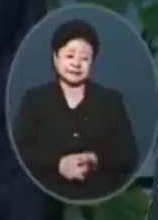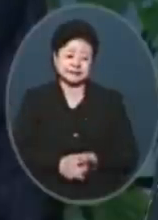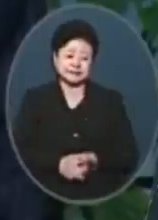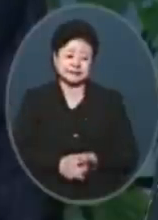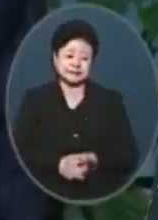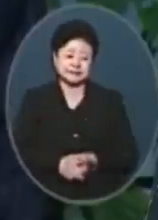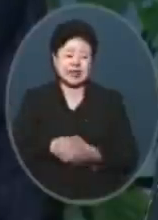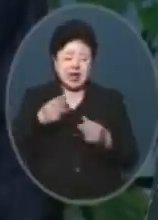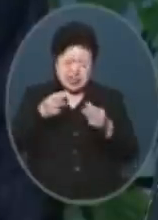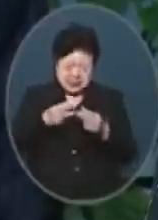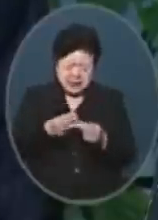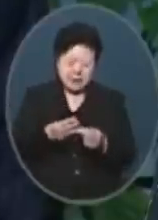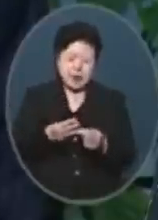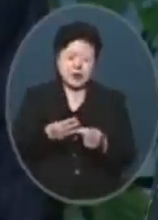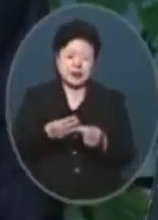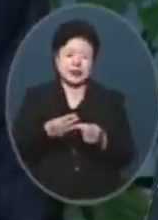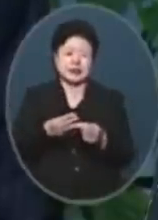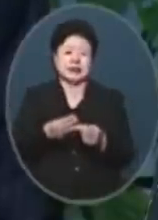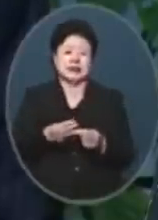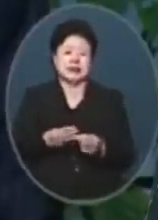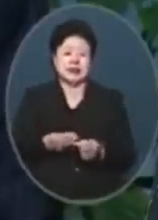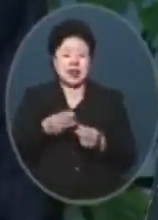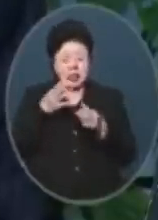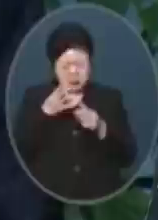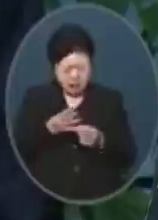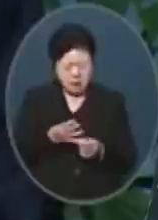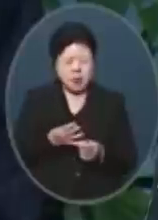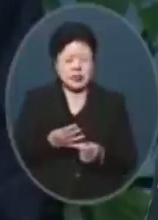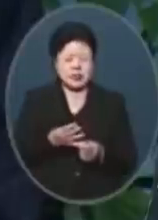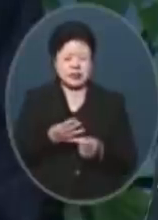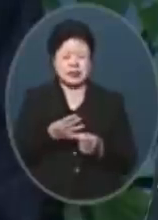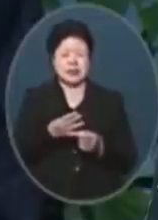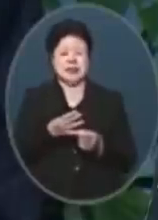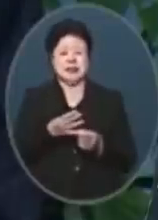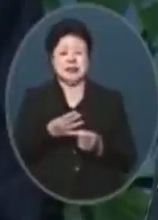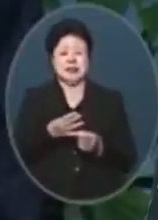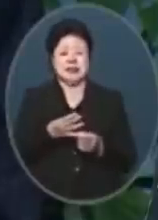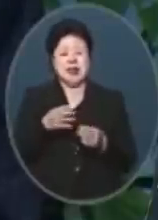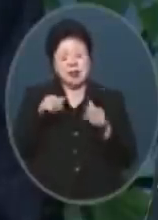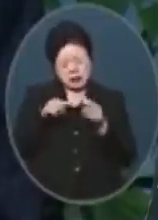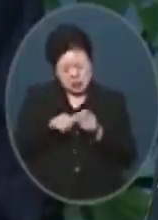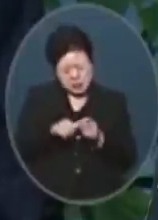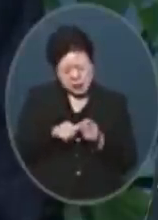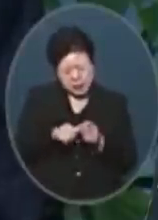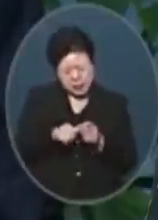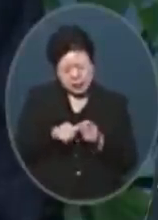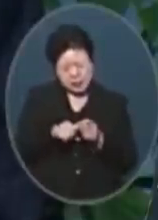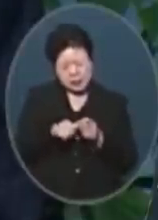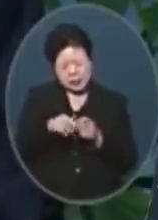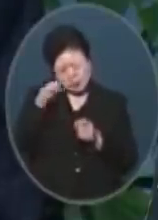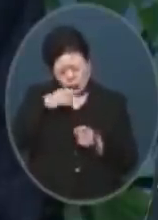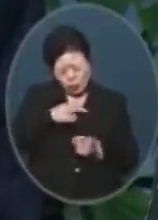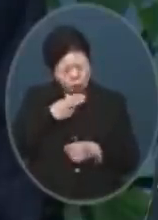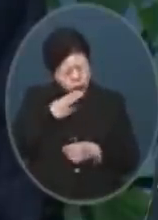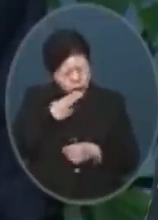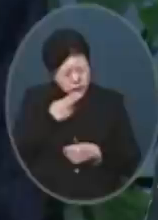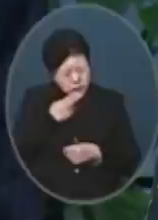그러면 세 번 기도하고 네 번 기도하고 다섯 번 해도 효과가 없어요.